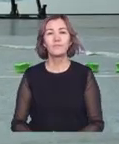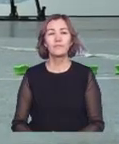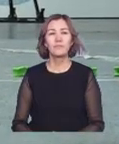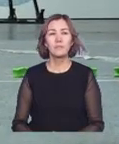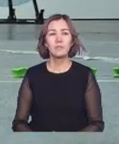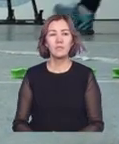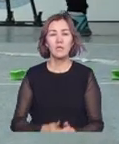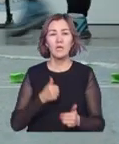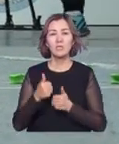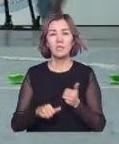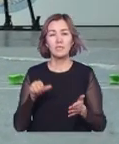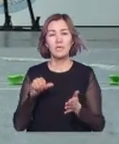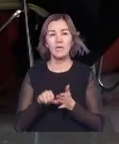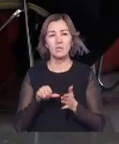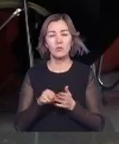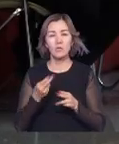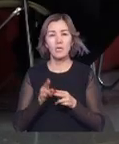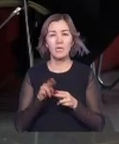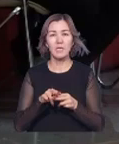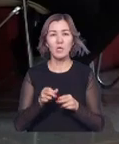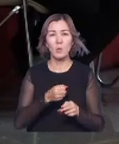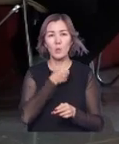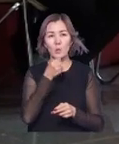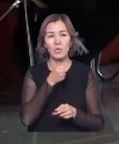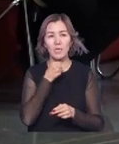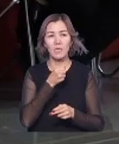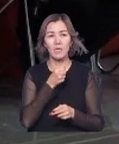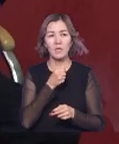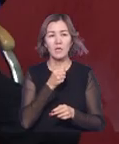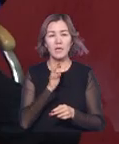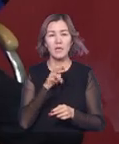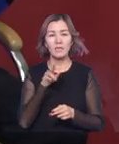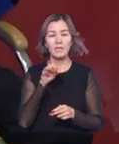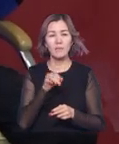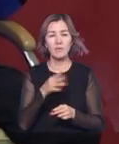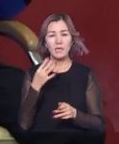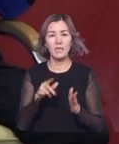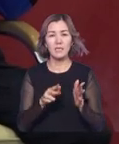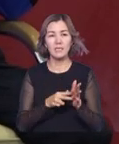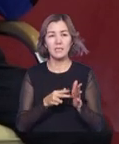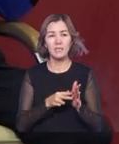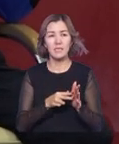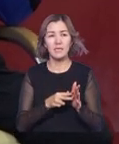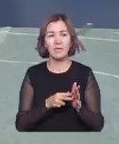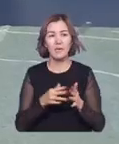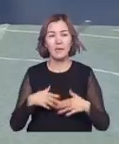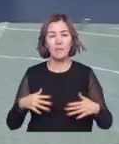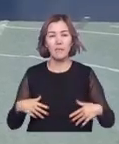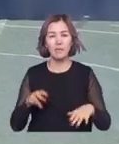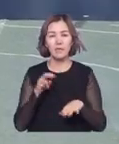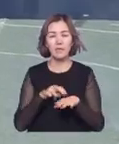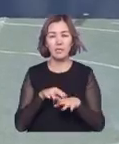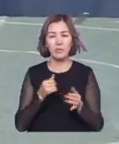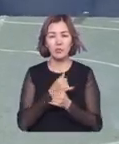Жасы қатысушылардың ішіндегі жасы ең үлкені Әділбек Рыстәулетов. Ақсу ауданының 48 жастағы тұрғыны мал дәрігері болып еңбек етеді.